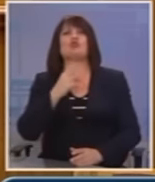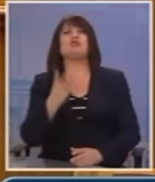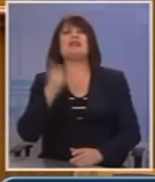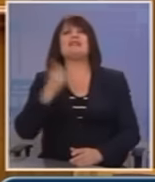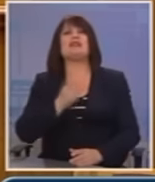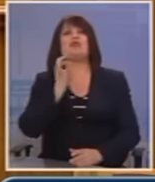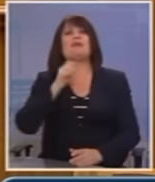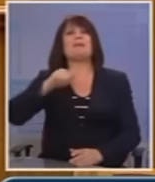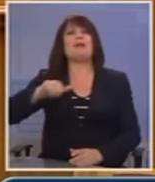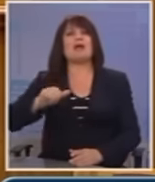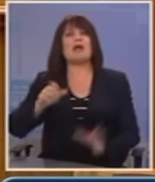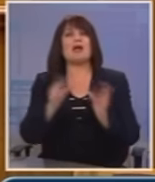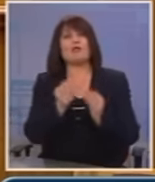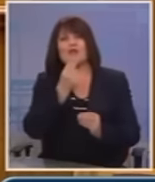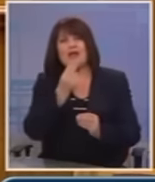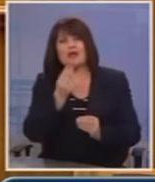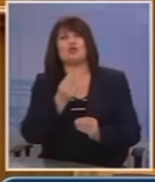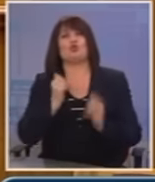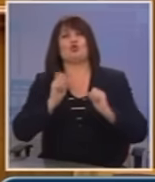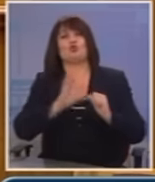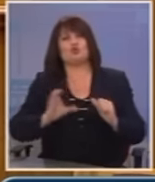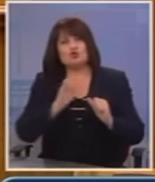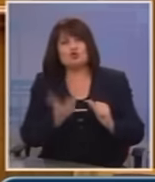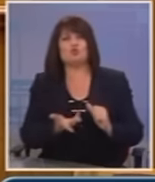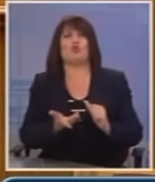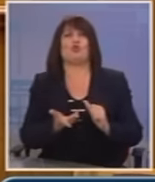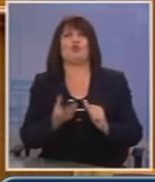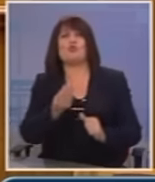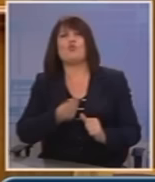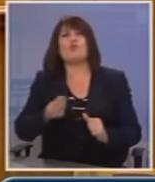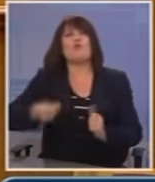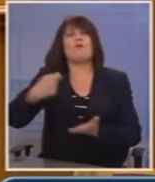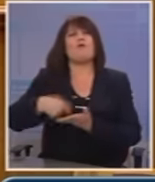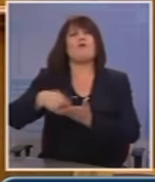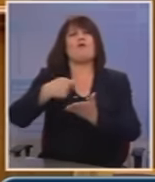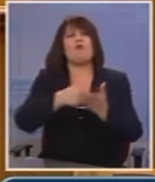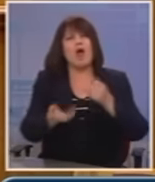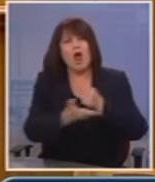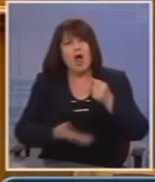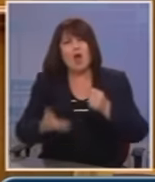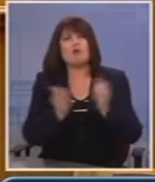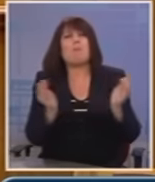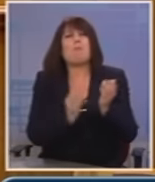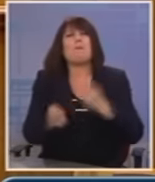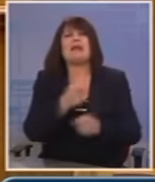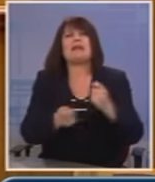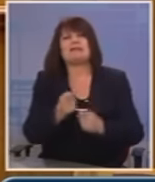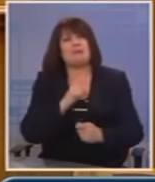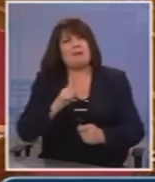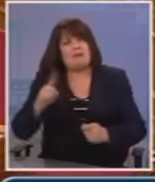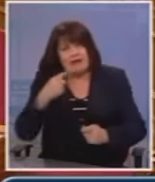23% ΦΠΑ στην εστίαση, στο τουρισμό, την υπερφορολόγηση των αγροτών και των μικρομεσαίων επιχειρήσεων.